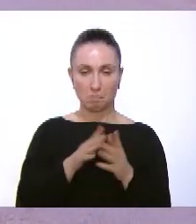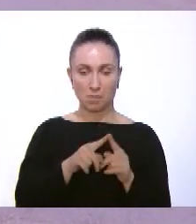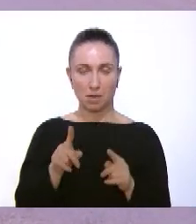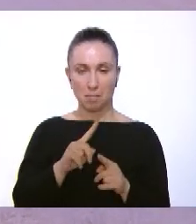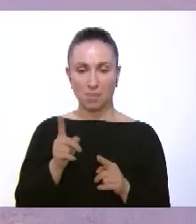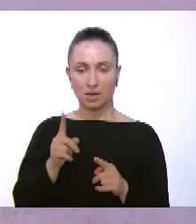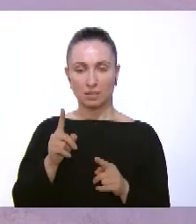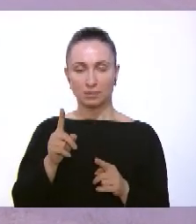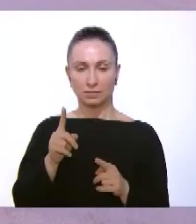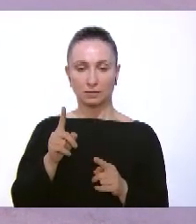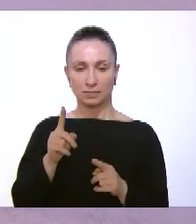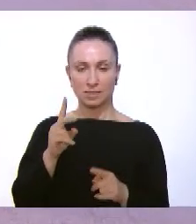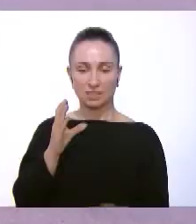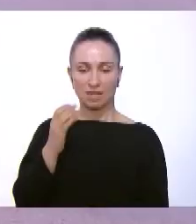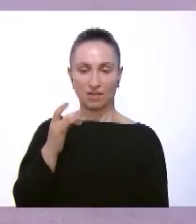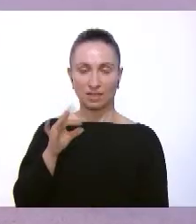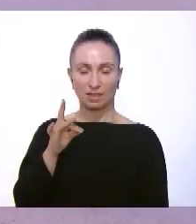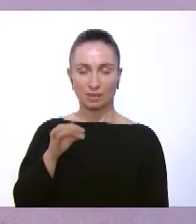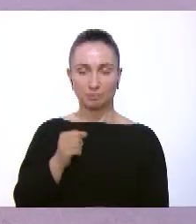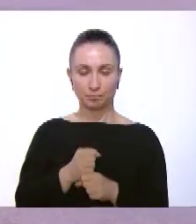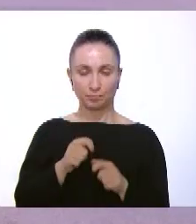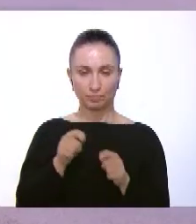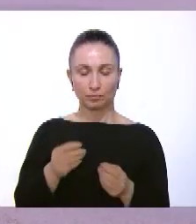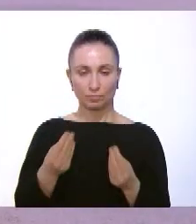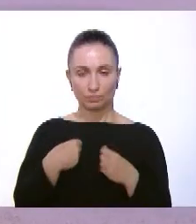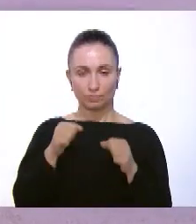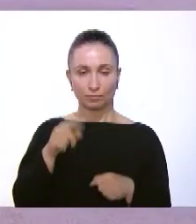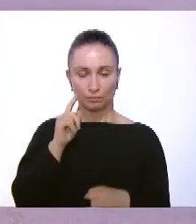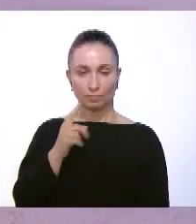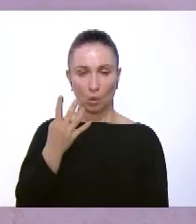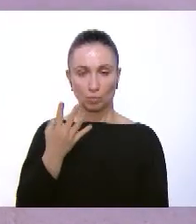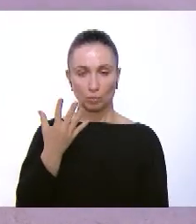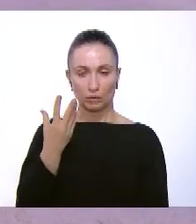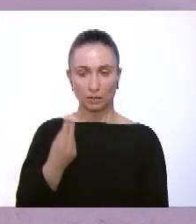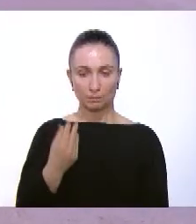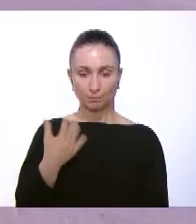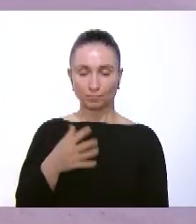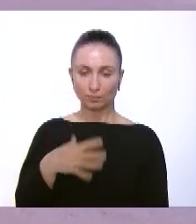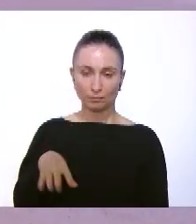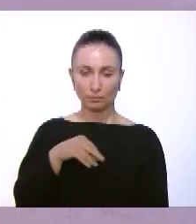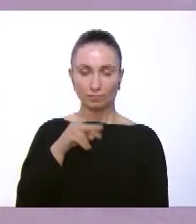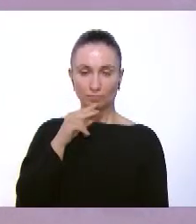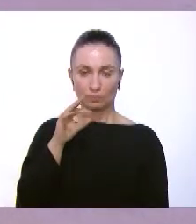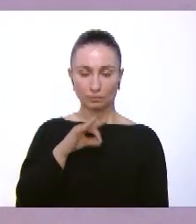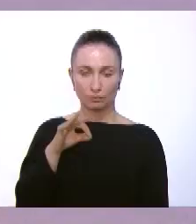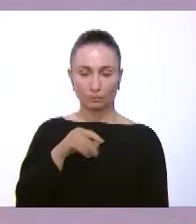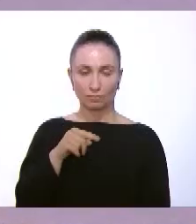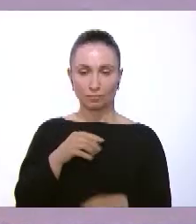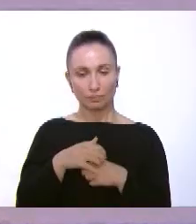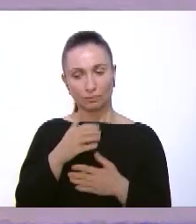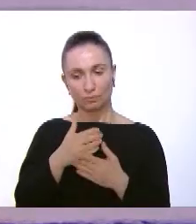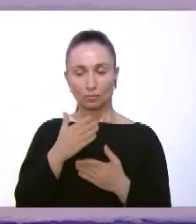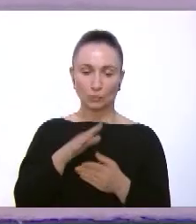მაგრამ სეკვენირების დანერგვა ჩვენ მოგცემს საშუალებას იმისა, რომ 4 დღეში უკვე ყველა მედიკამენტის მიმართ